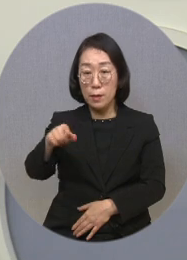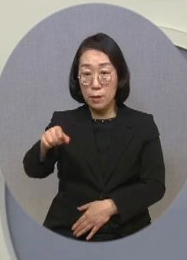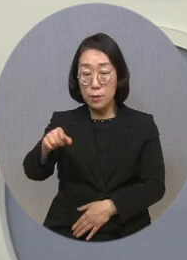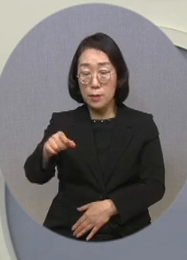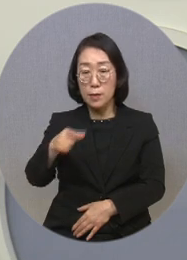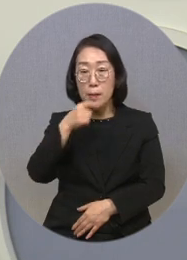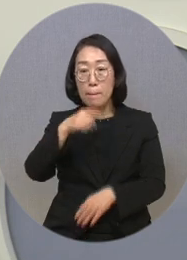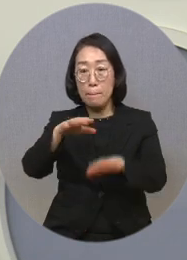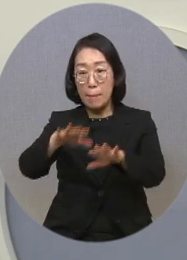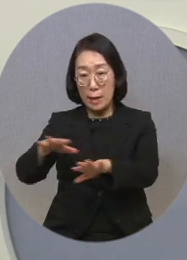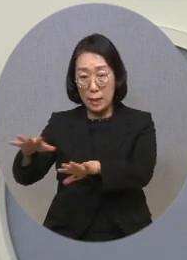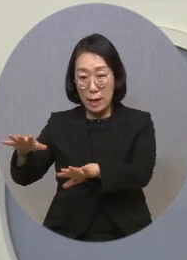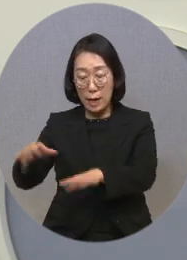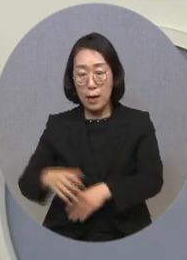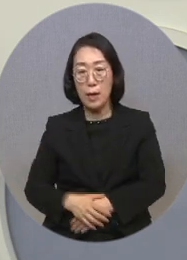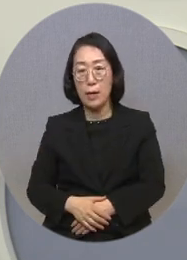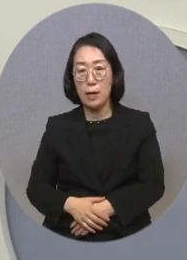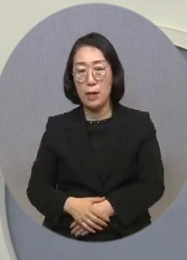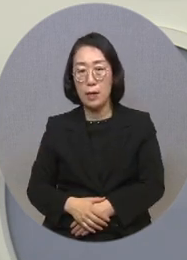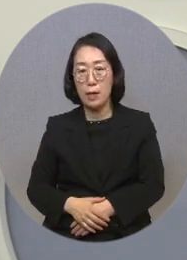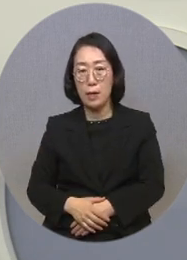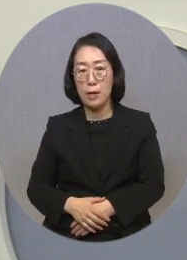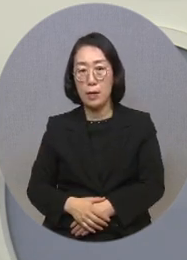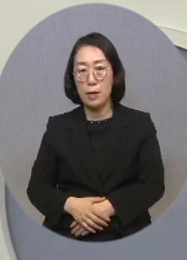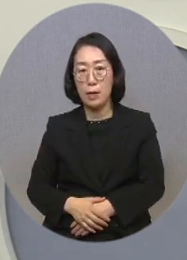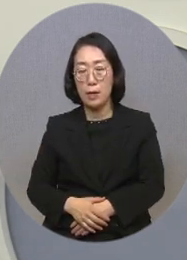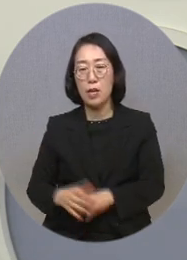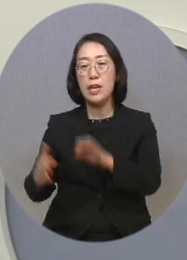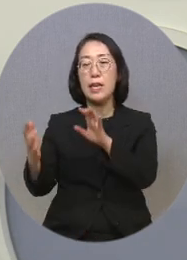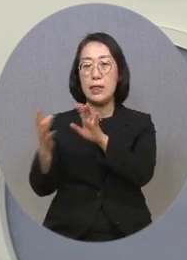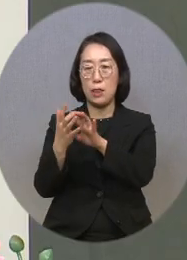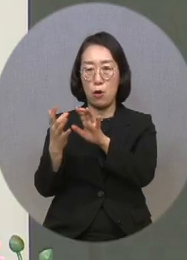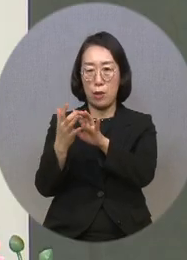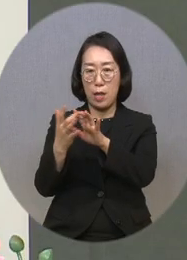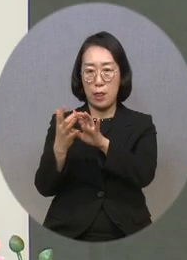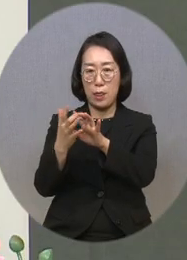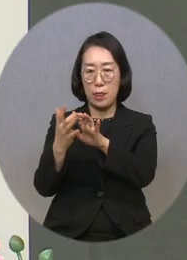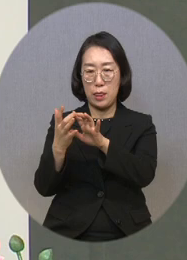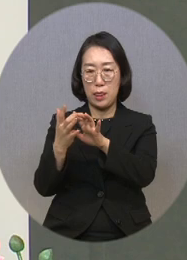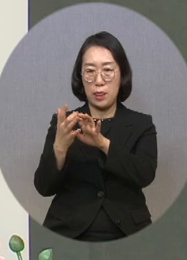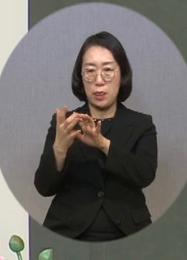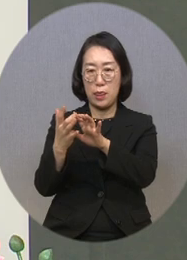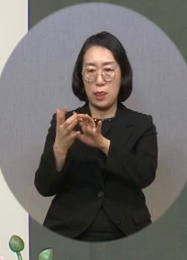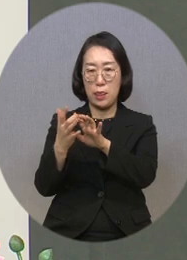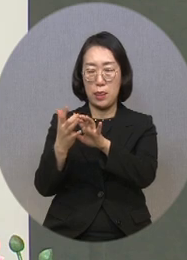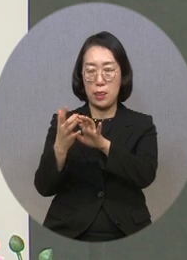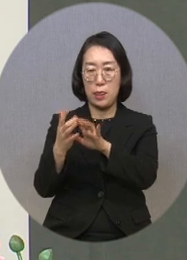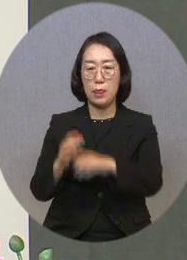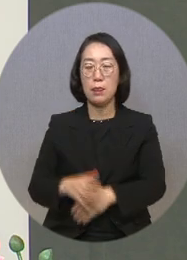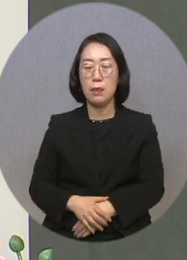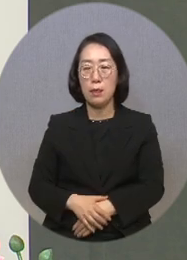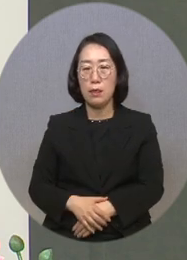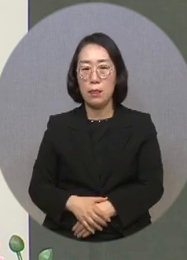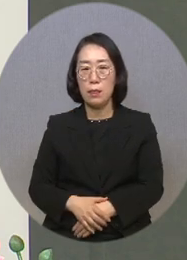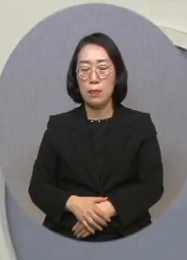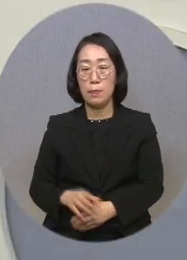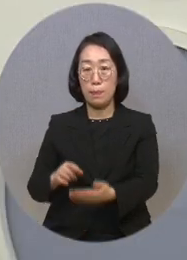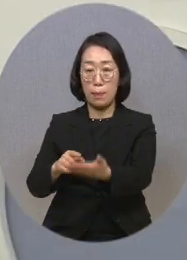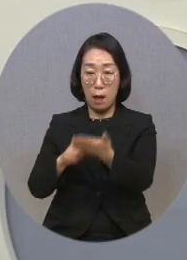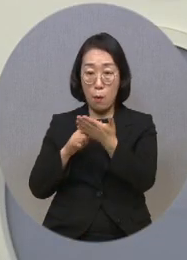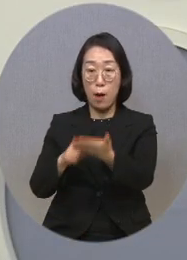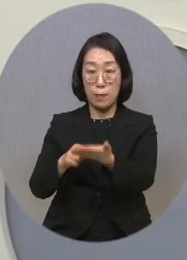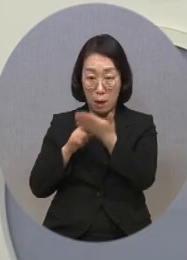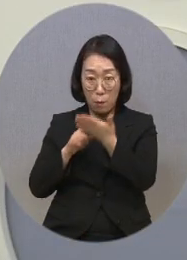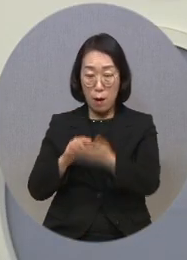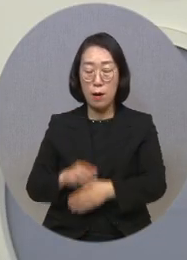바다에 모여서 인쇄로 나오는 게 뭐 인터넷 시대예요. 아, 그게 해인 시대예요. 그래서